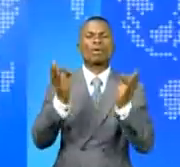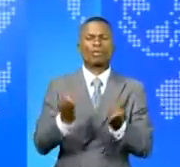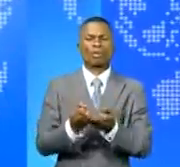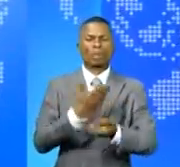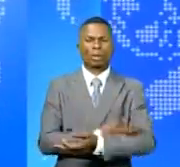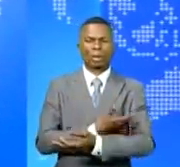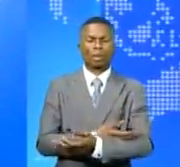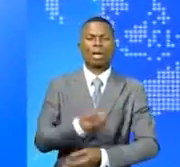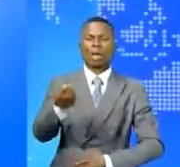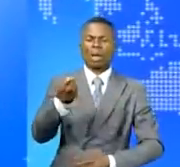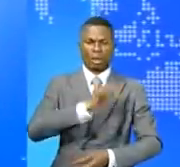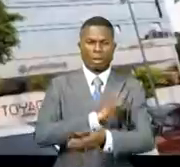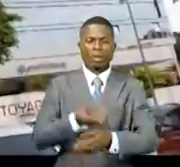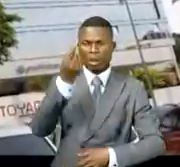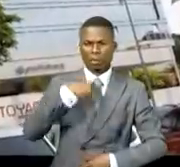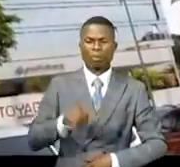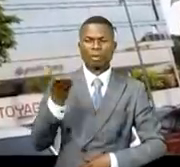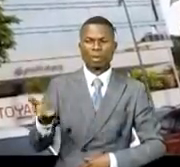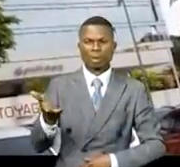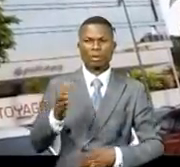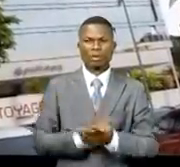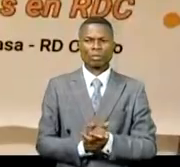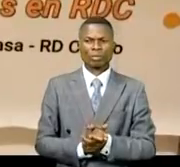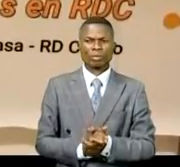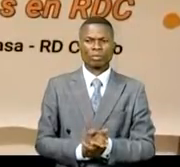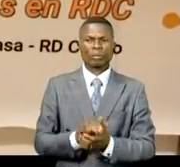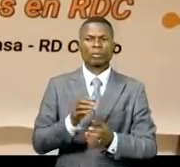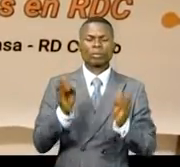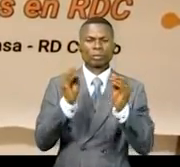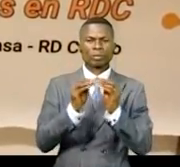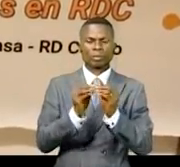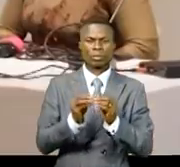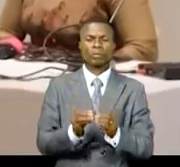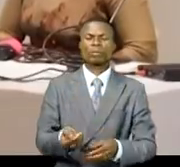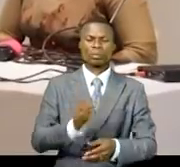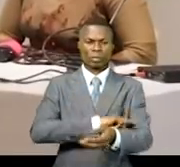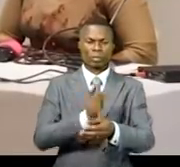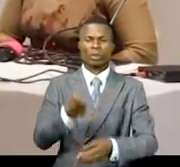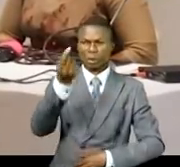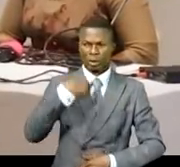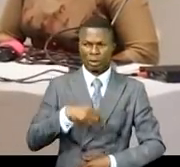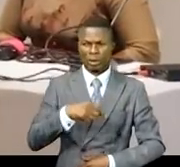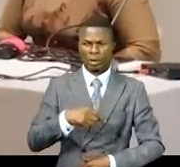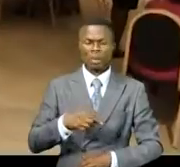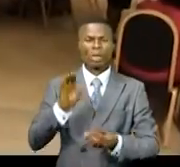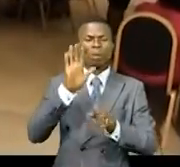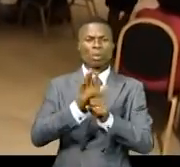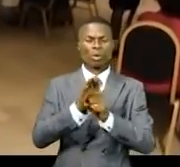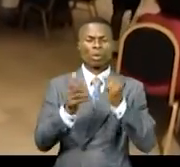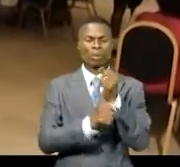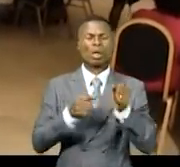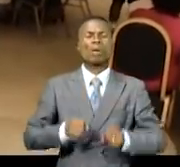aux avortements clandestins. Il y a un rapport très étroit entre les avortements clandestins et le taux élevé de la mortalité